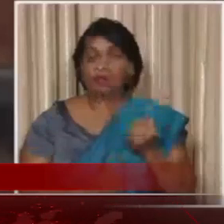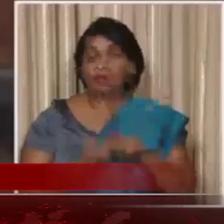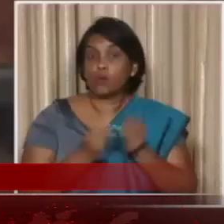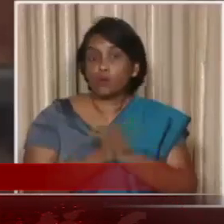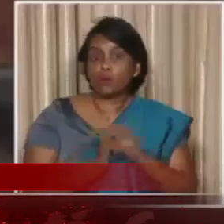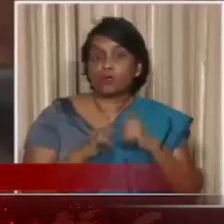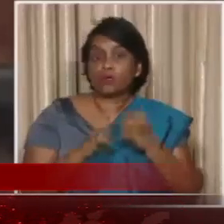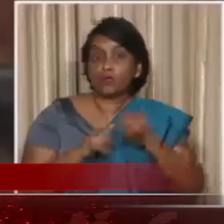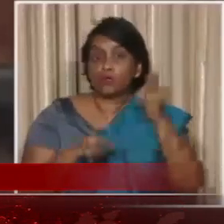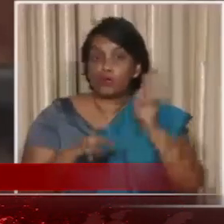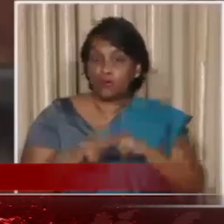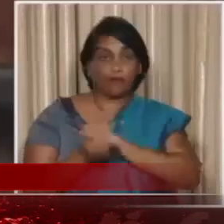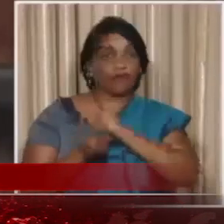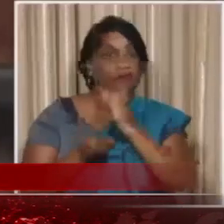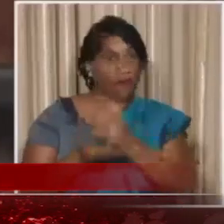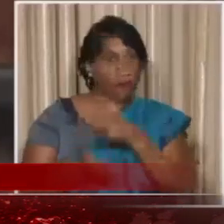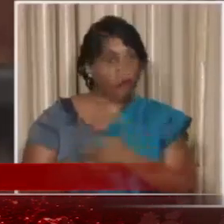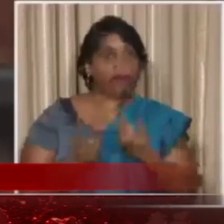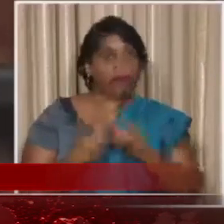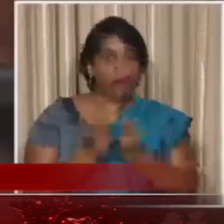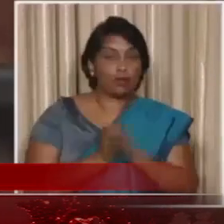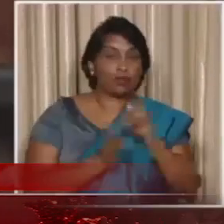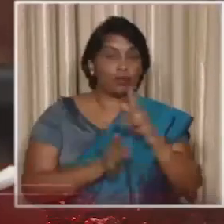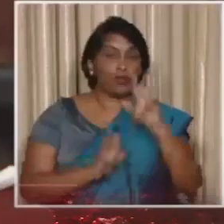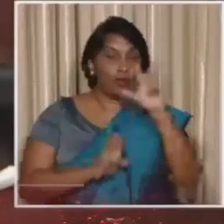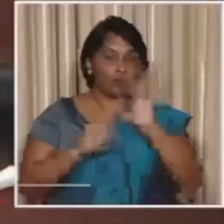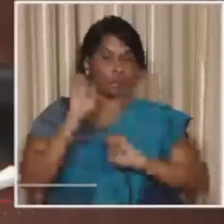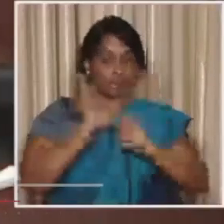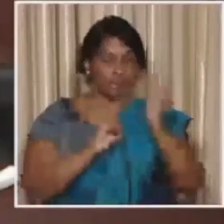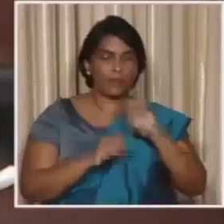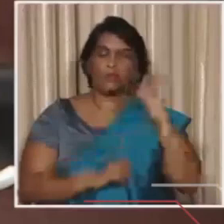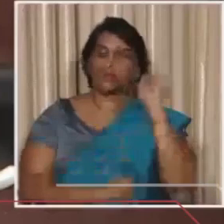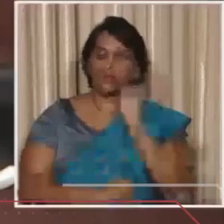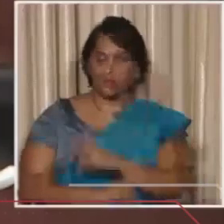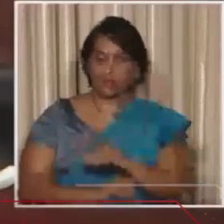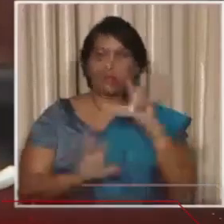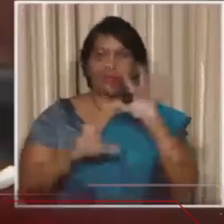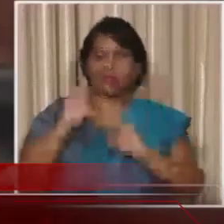සේවක අරසාධක අරමුදලට තමන්ගේ වැටුපෙන් 8%ක් ගෙවනවා.